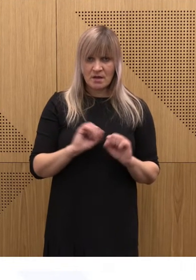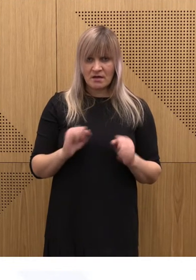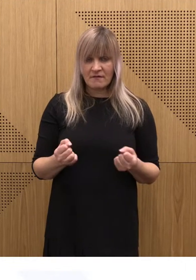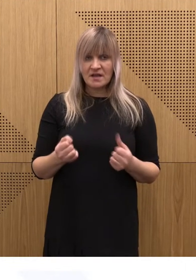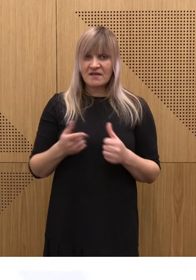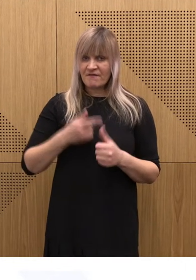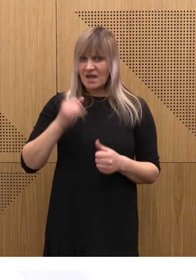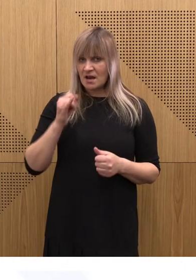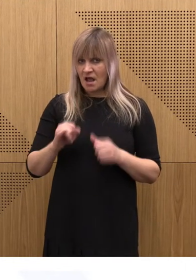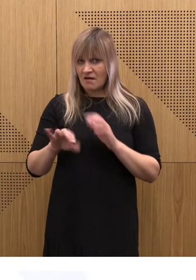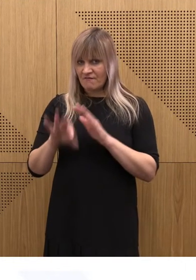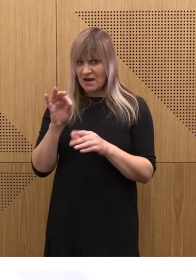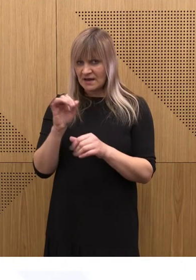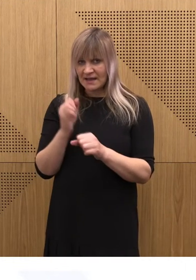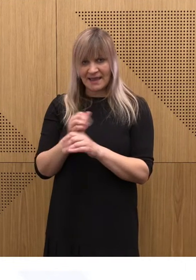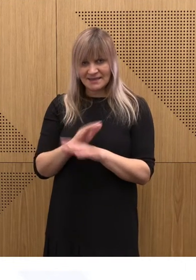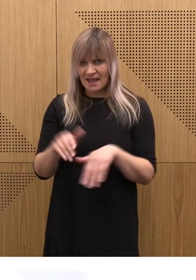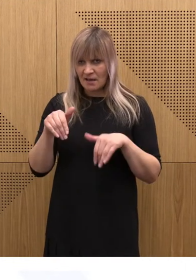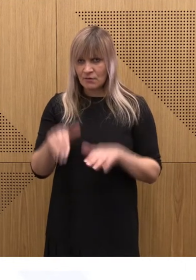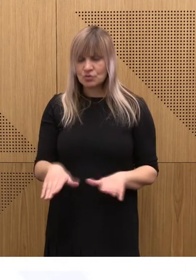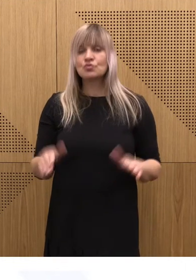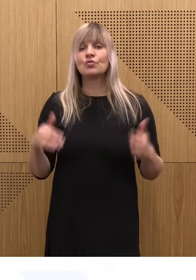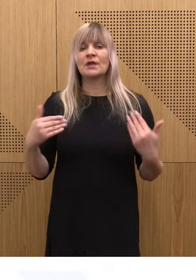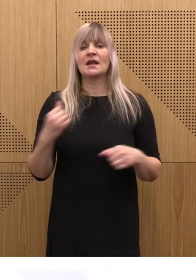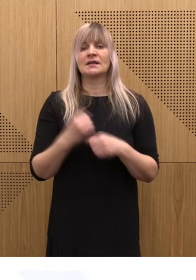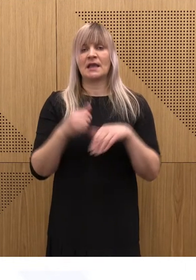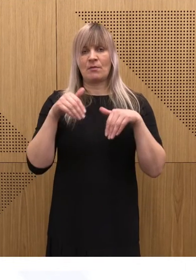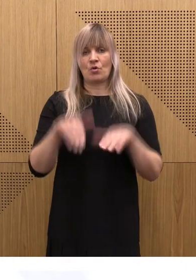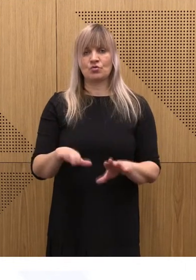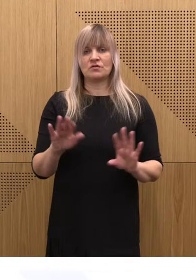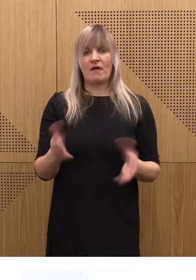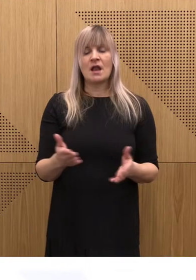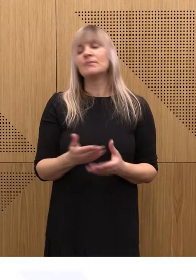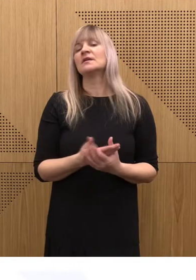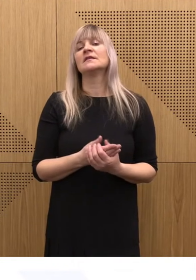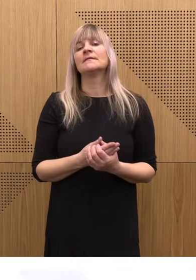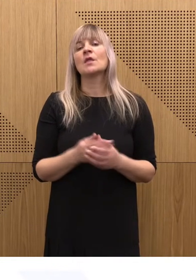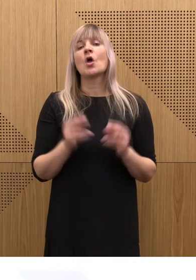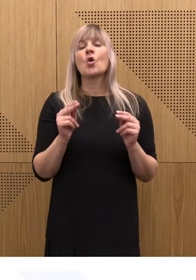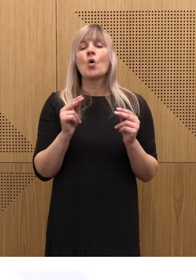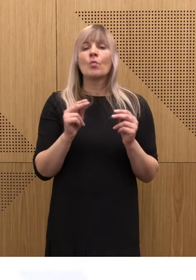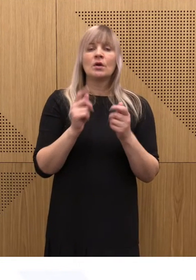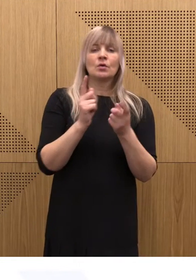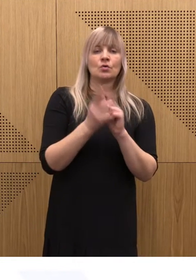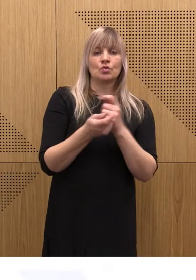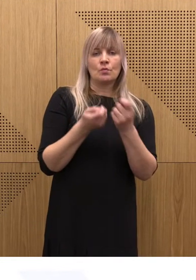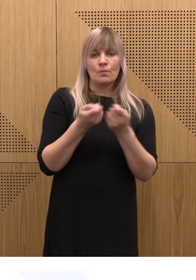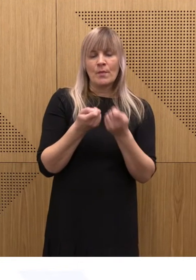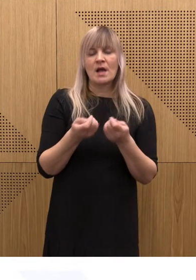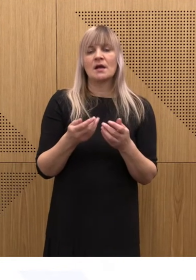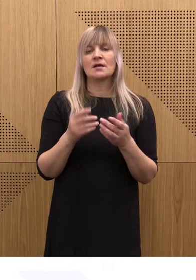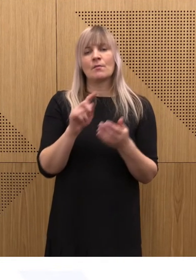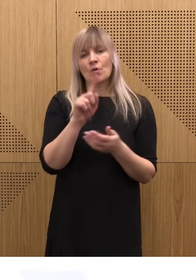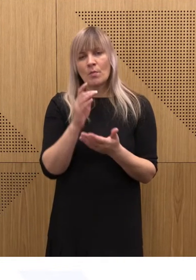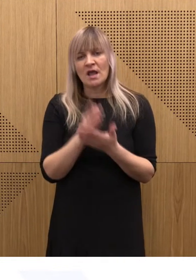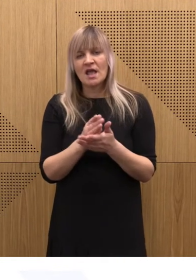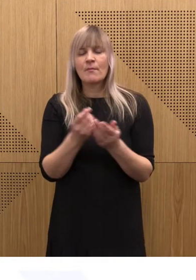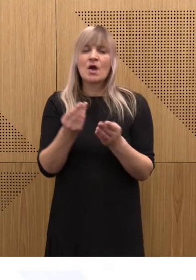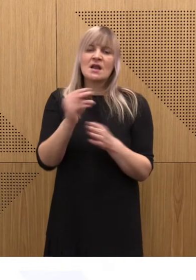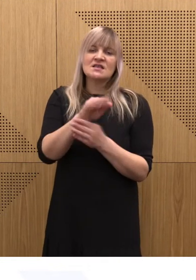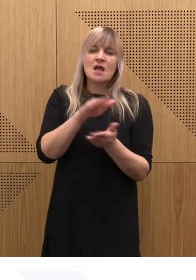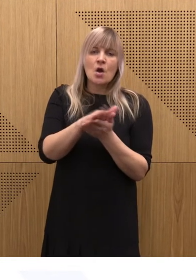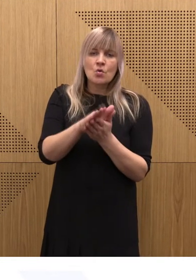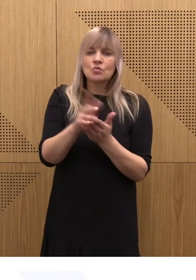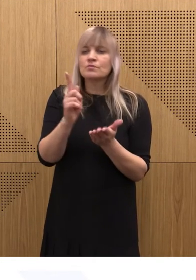me teeme veel halvema valiku ja jätame need tegemata. Me tegime need ära. Loomulikult see tähendab teatud ümberkorraldusi, tähendab teatud probleeme, tähendab ka teatud lisakulusid, mida